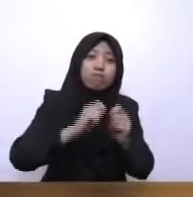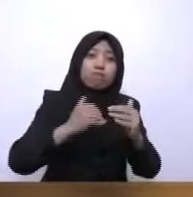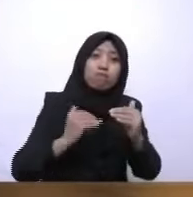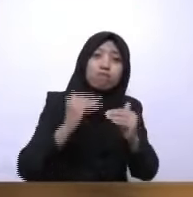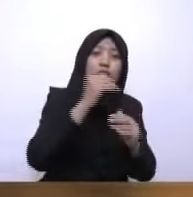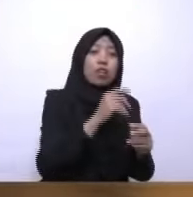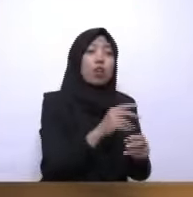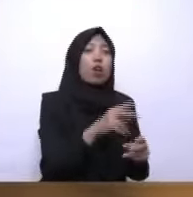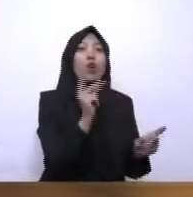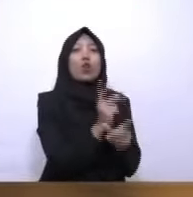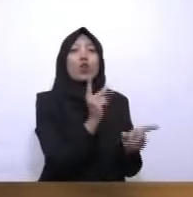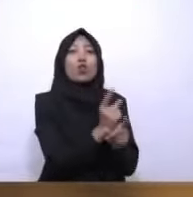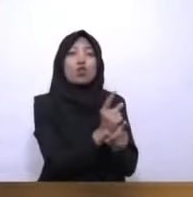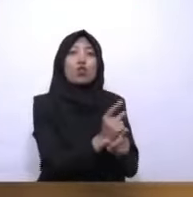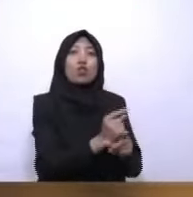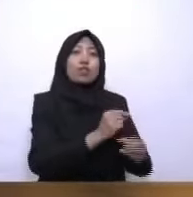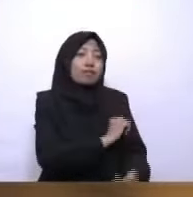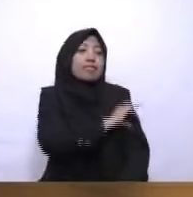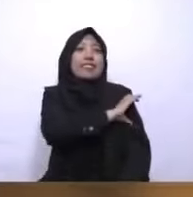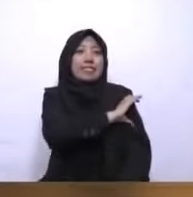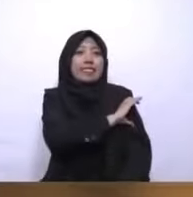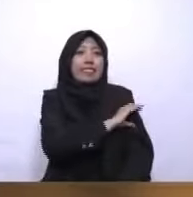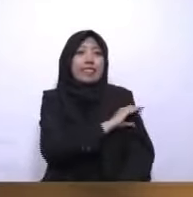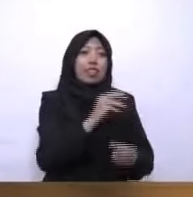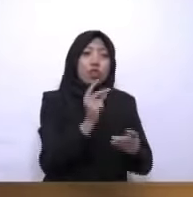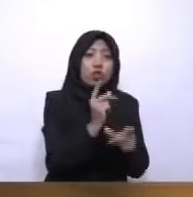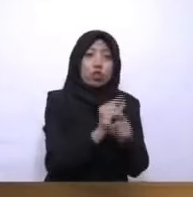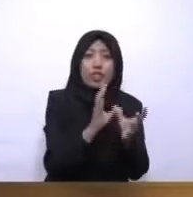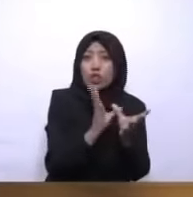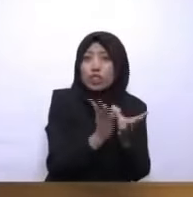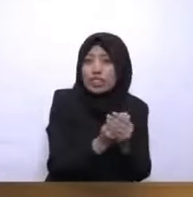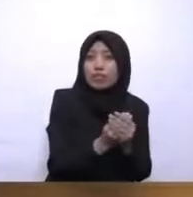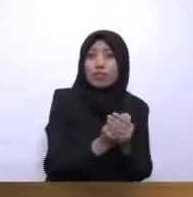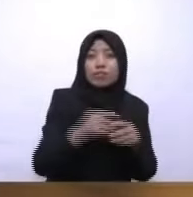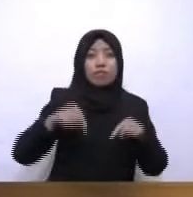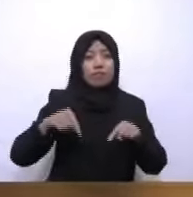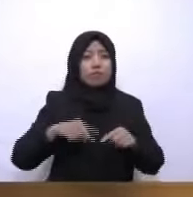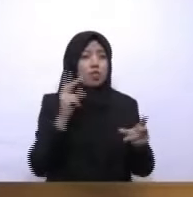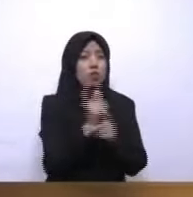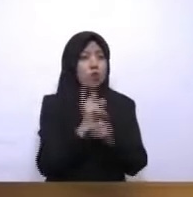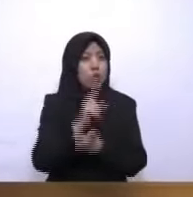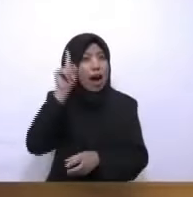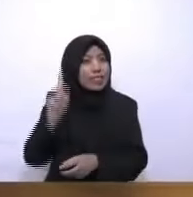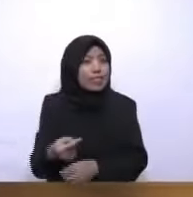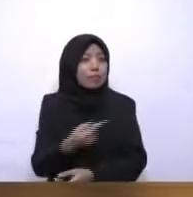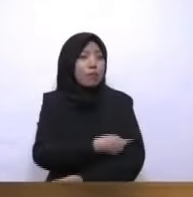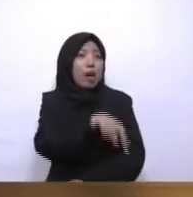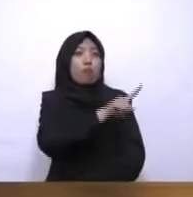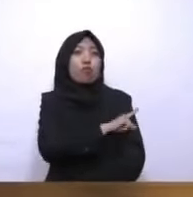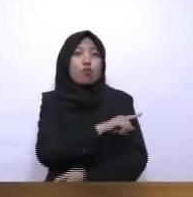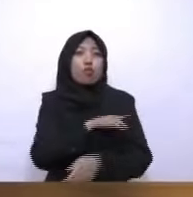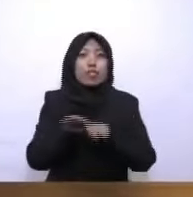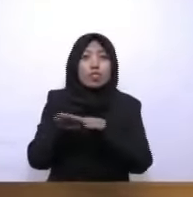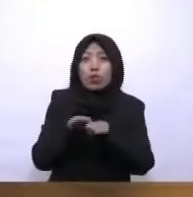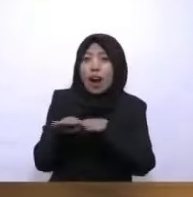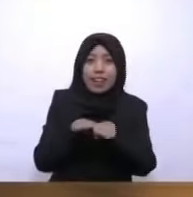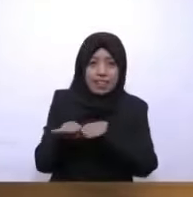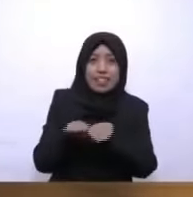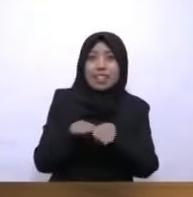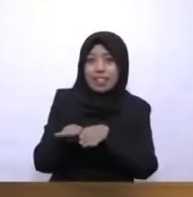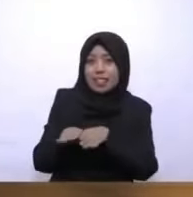pendidik inklusi. Karena memang dalam hal ini tenaga pendidik itu wajib memiliki kemampuan yang disesuaikan